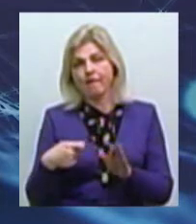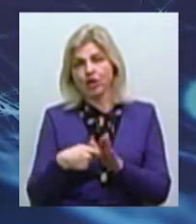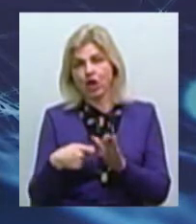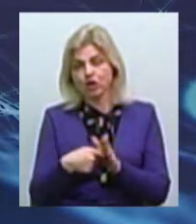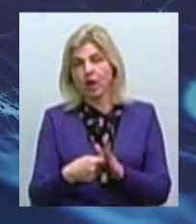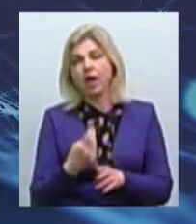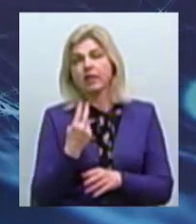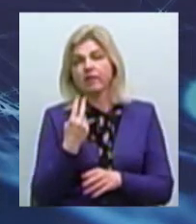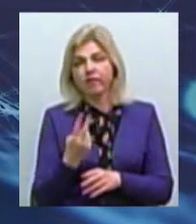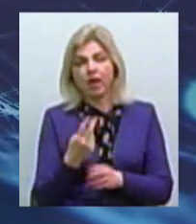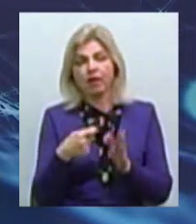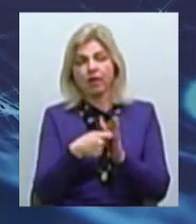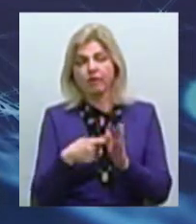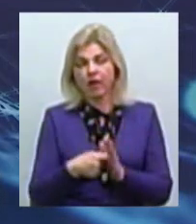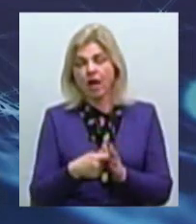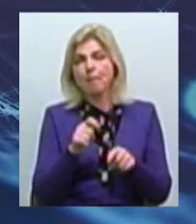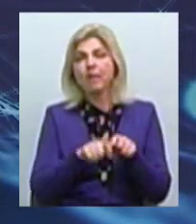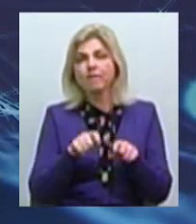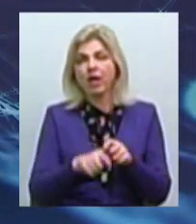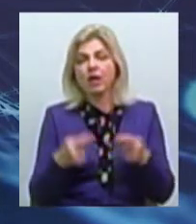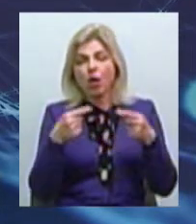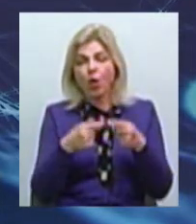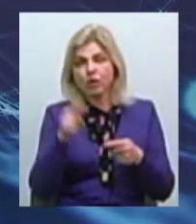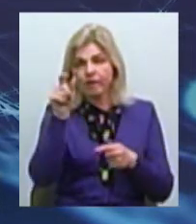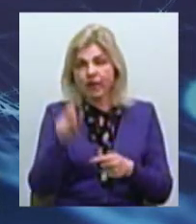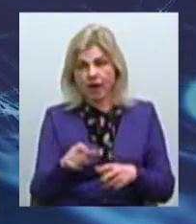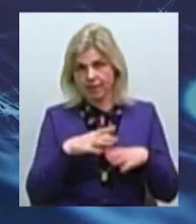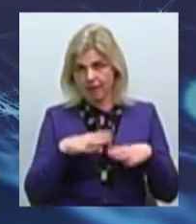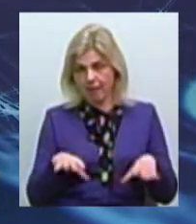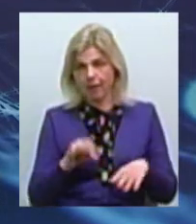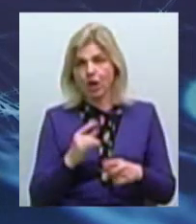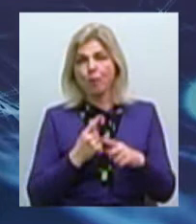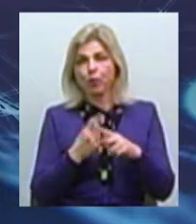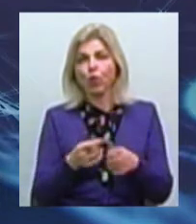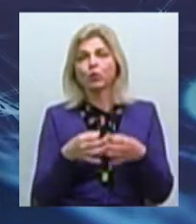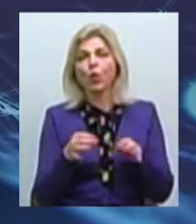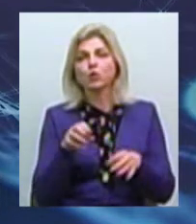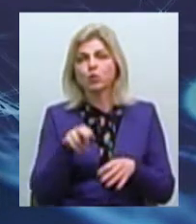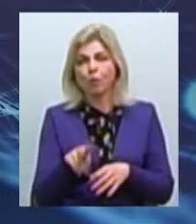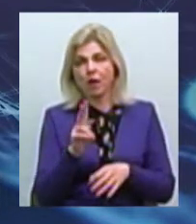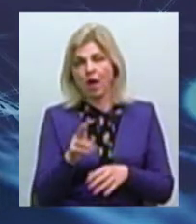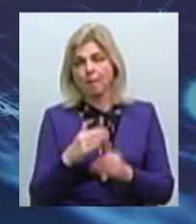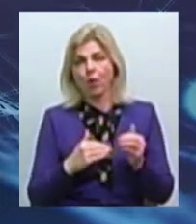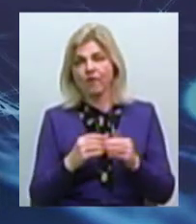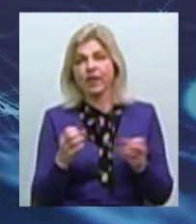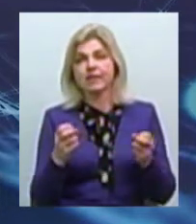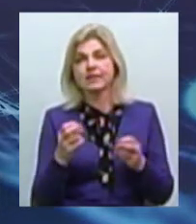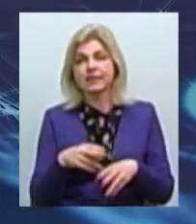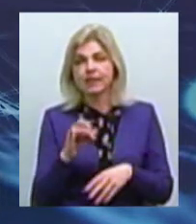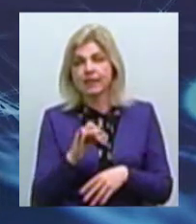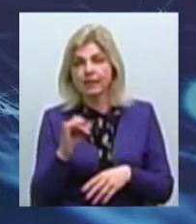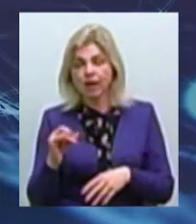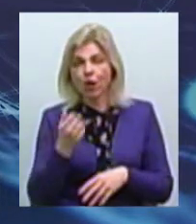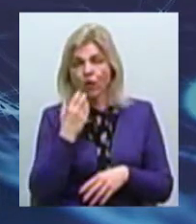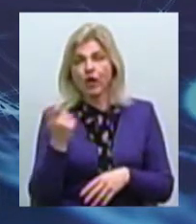есть 2-го тарной аутентификации не было плюс доступ к профессии когда к распоряжению имуществом а